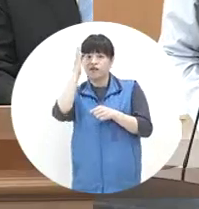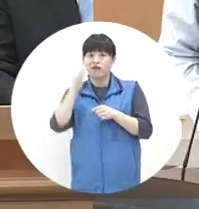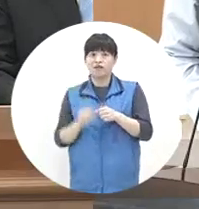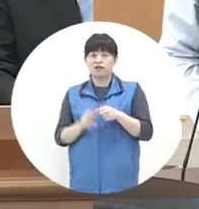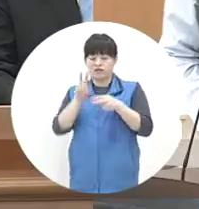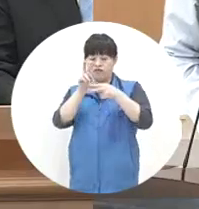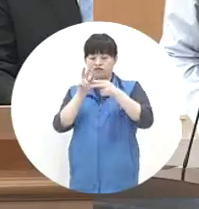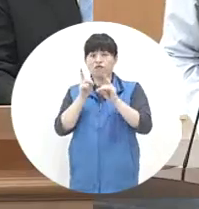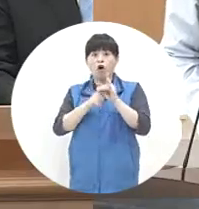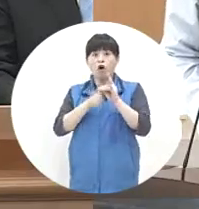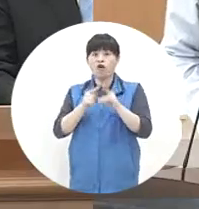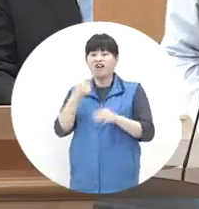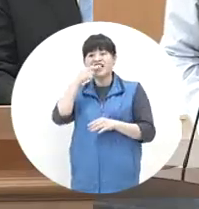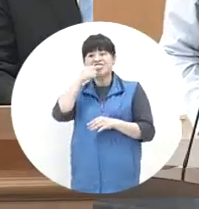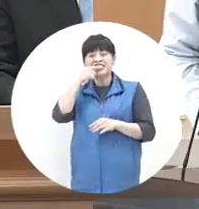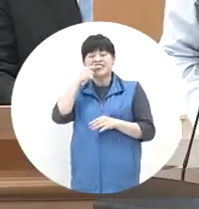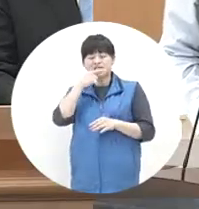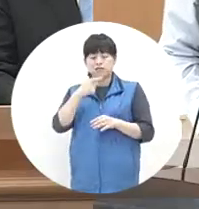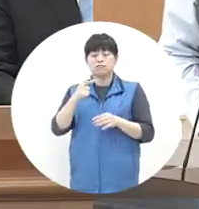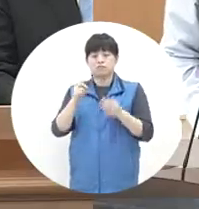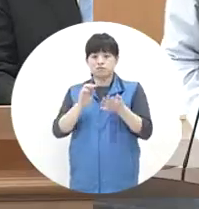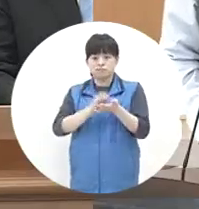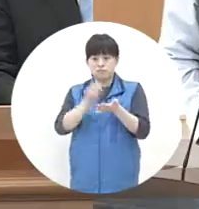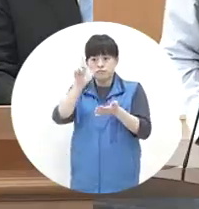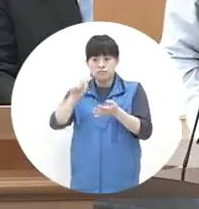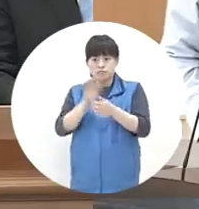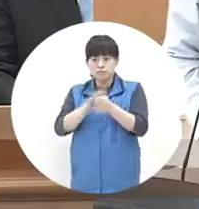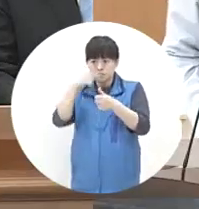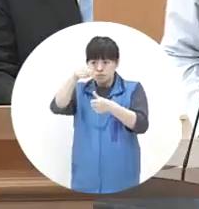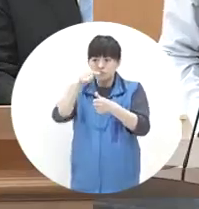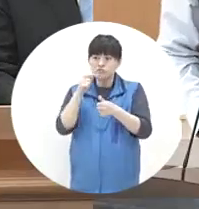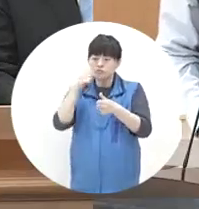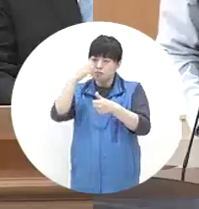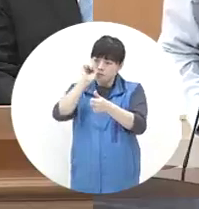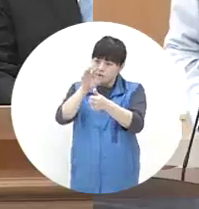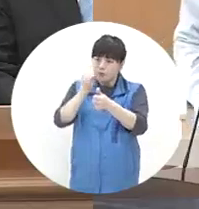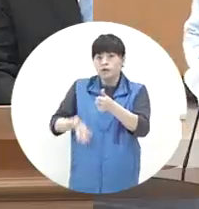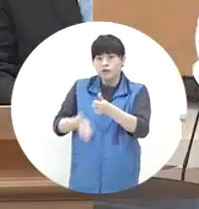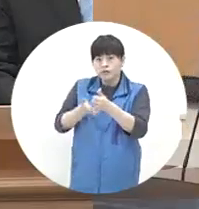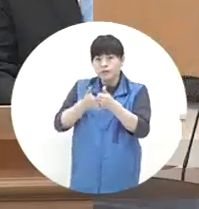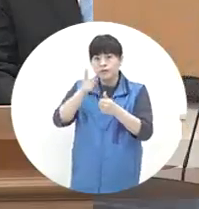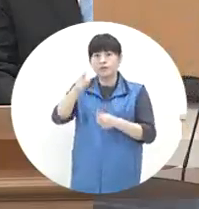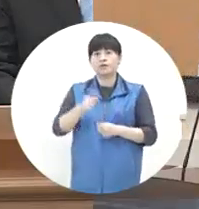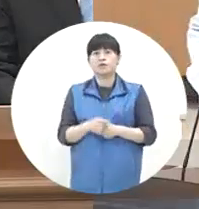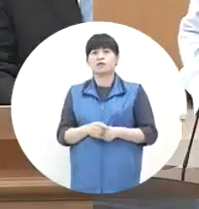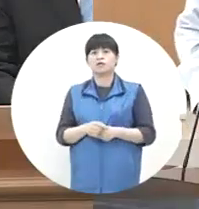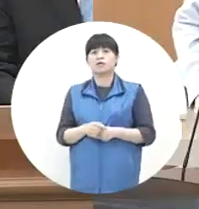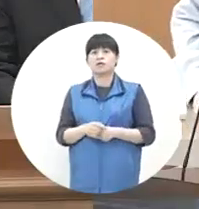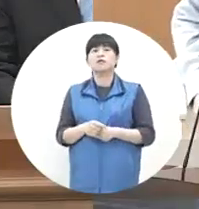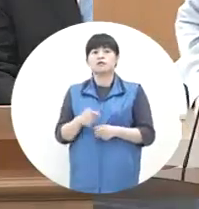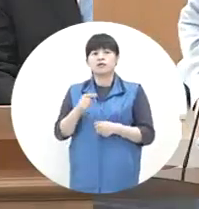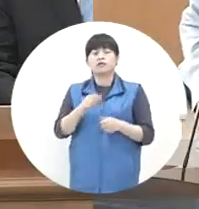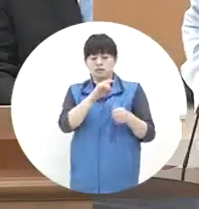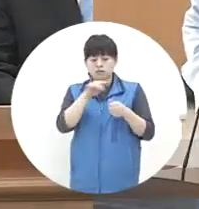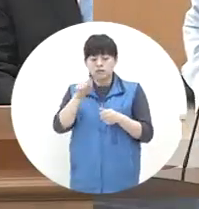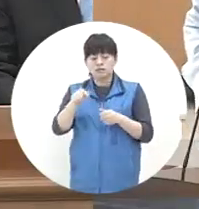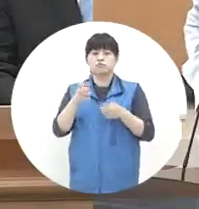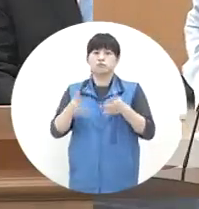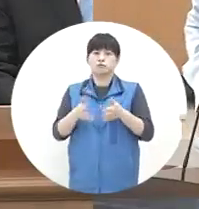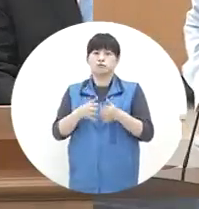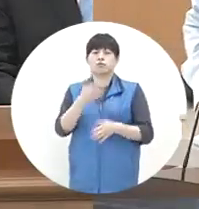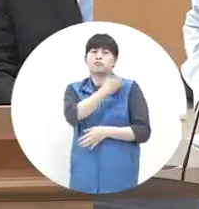候也都给予他们一些口腔卫生的教育， 是啊， 然后也鼓励他们运用 这个洗牙。可是无论如何啦， 其实这个部分更重要。